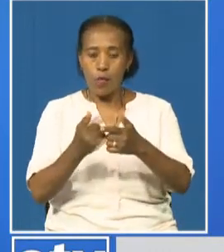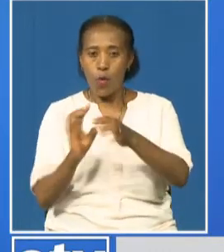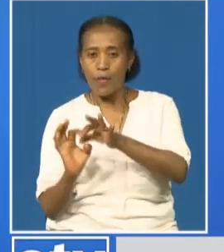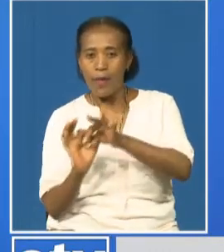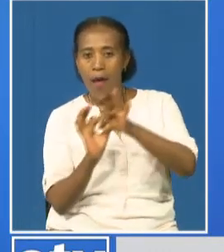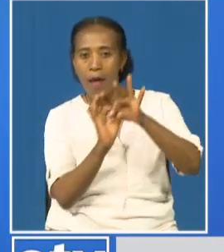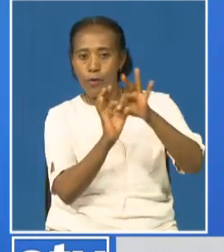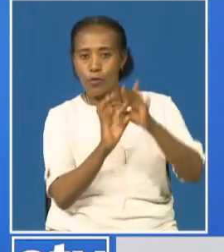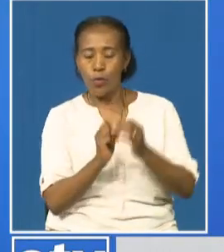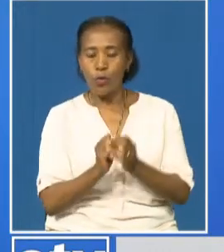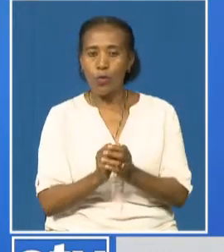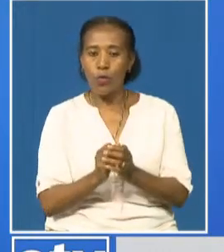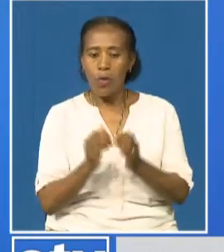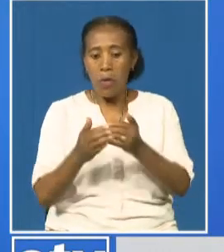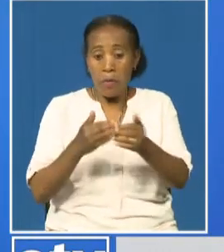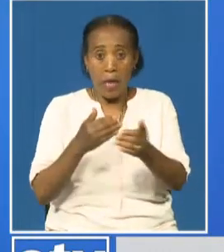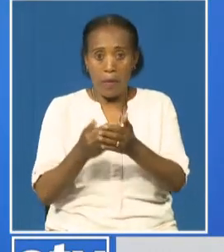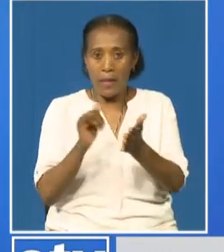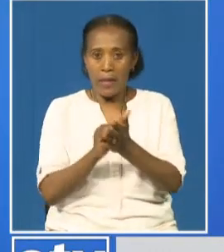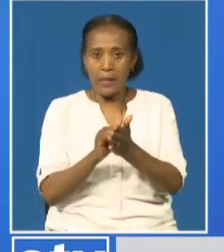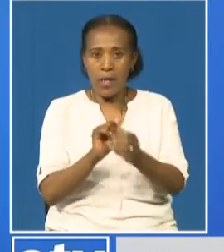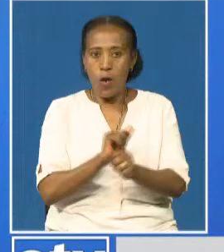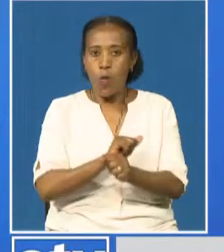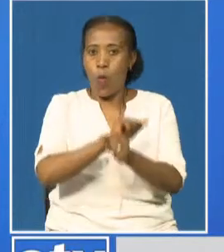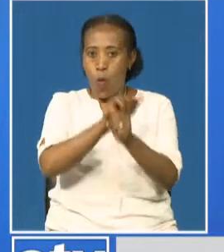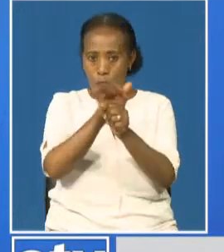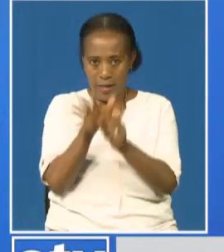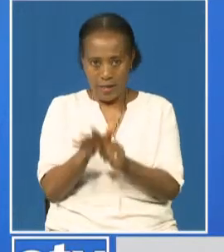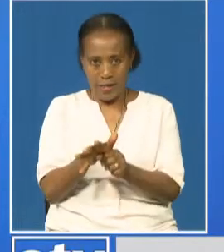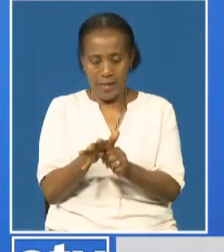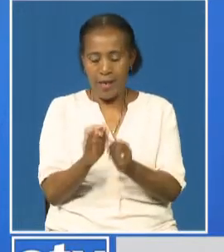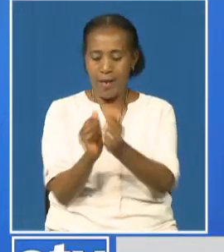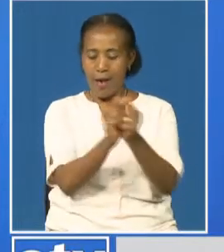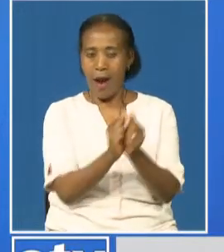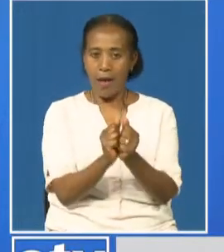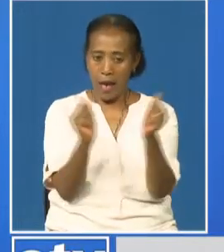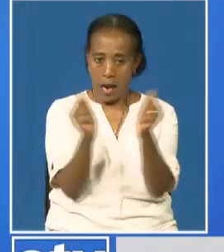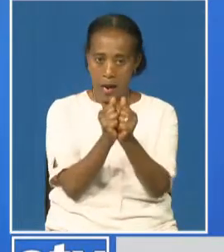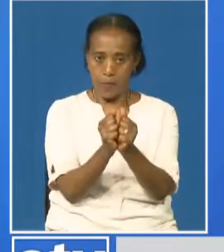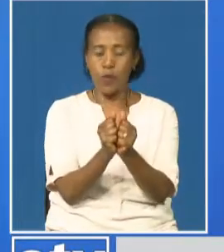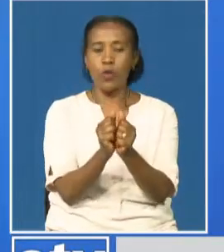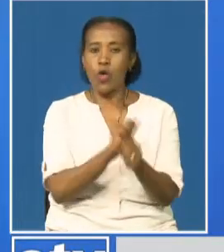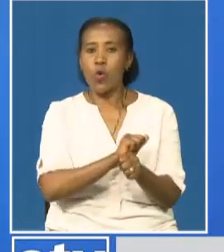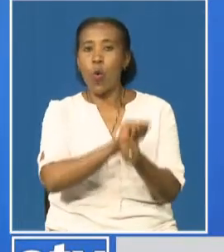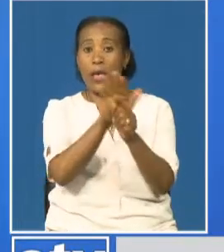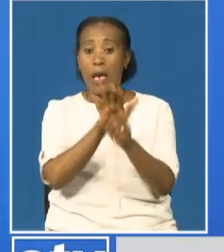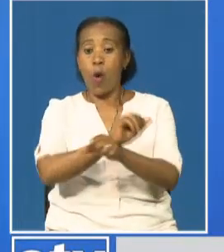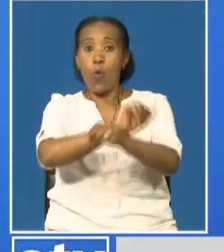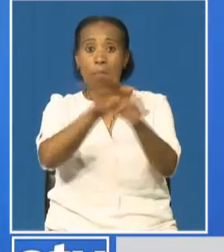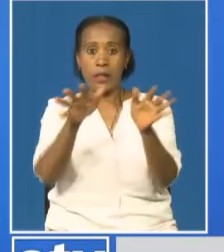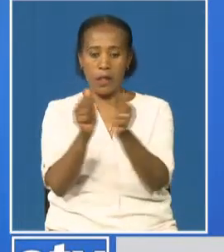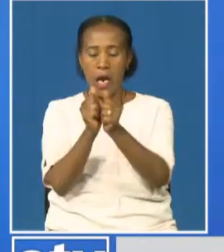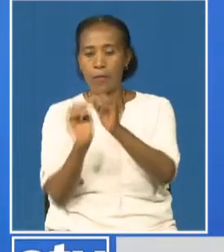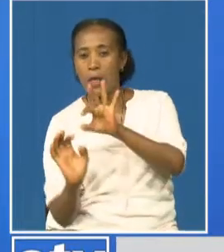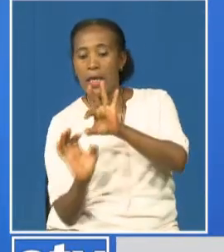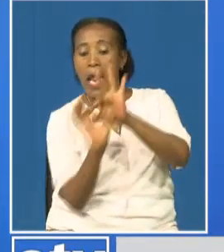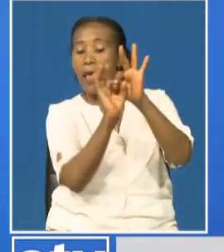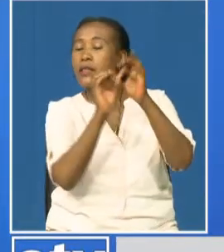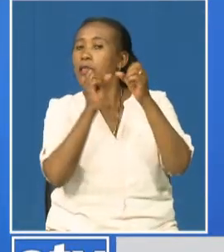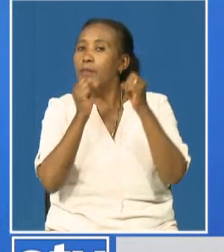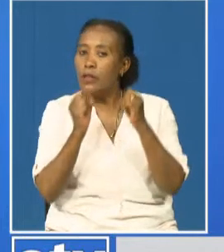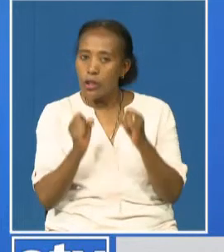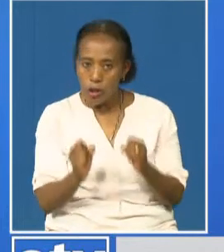ተያይዞ ምናልባት ከዚህ ከኮቪድ ጋር አብረን ከኮሮና ወረርሽኝ ጋር አብረን እናያይዝ ምን